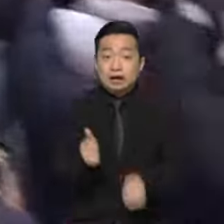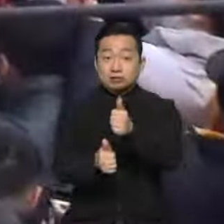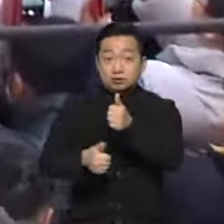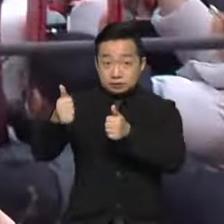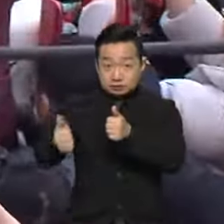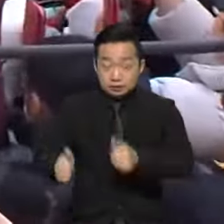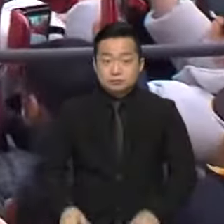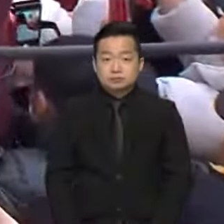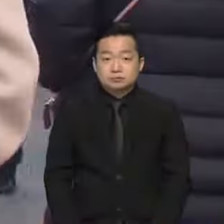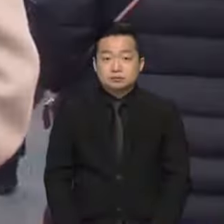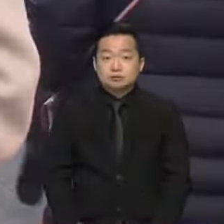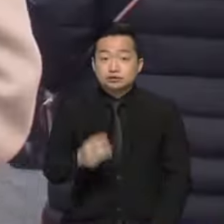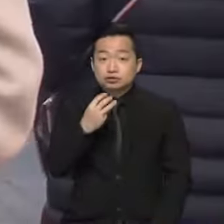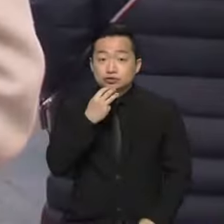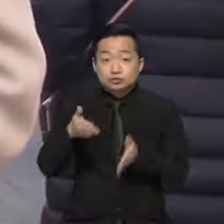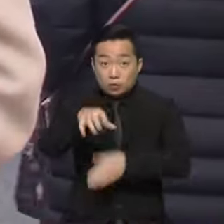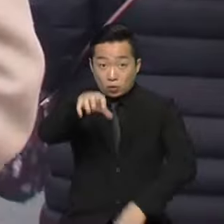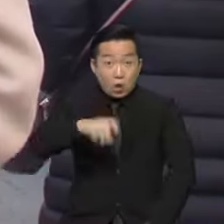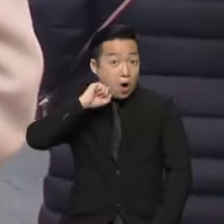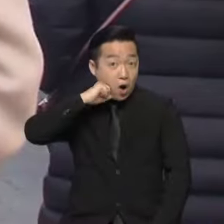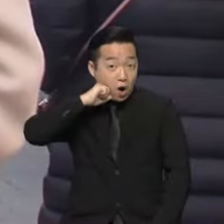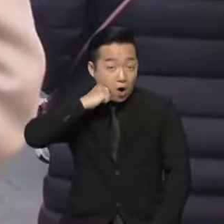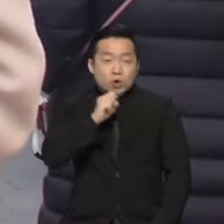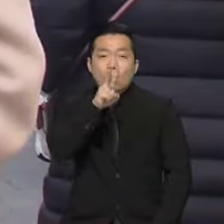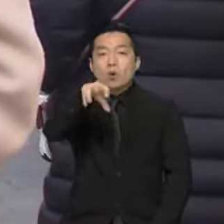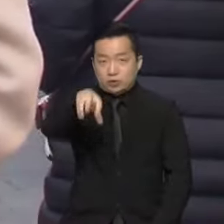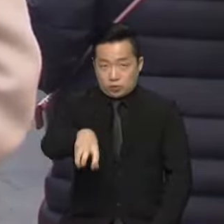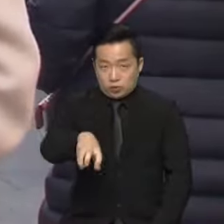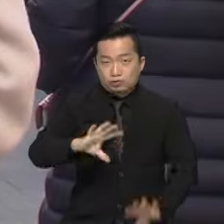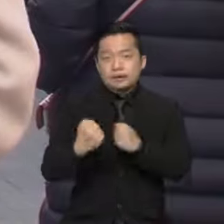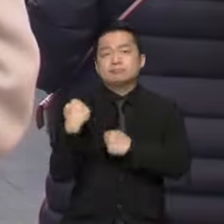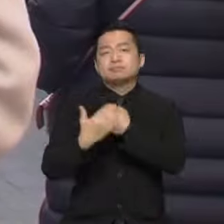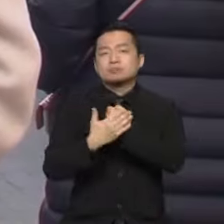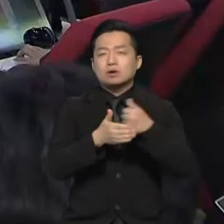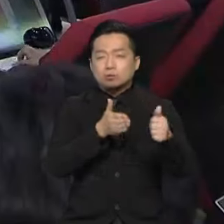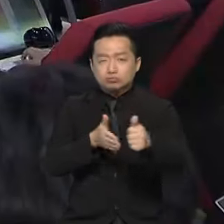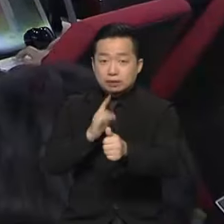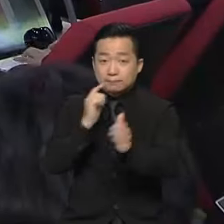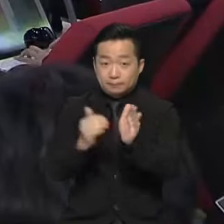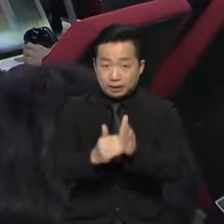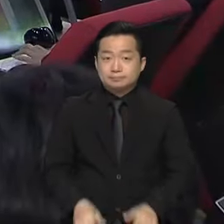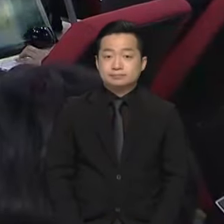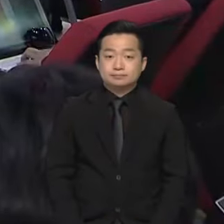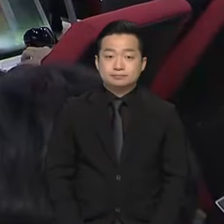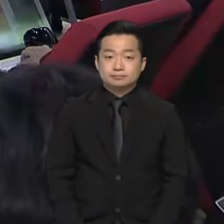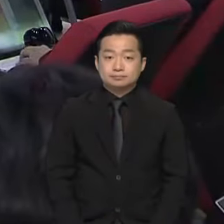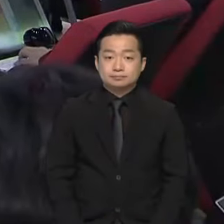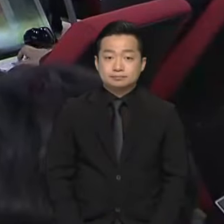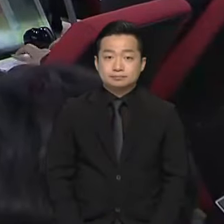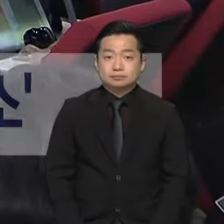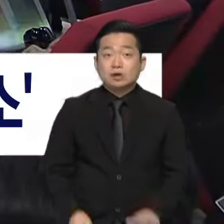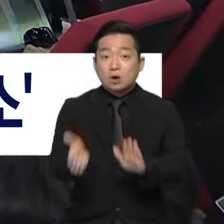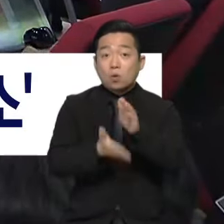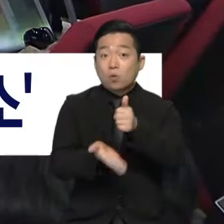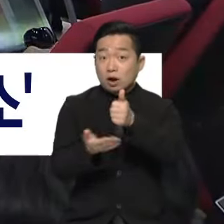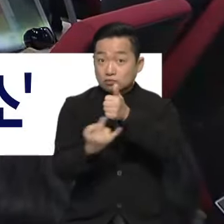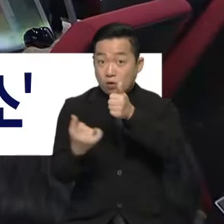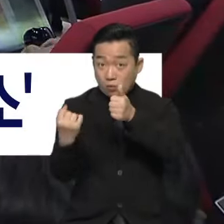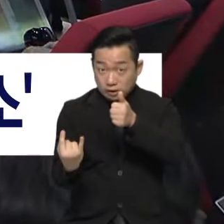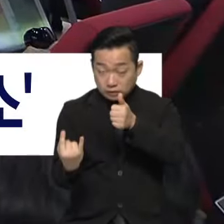이어 수도권 또 다른 험지인 용인을 찾아 국민의힘 후보 지지를 호소했습니다. 이런 가운데 당 공관위는 뇌물수수